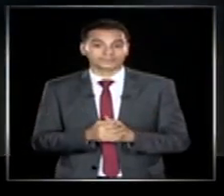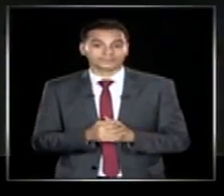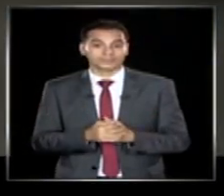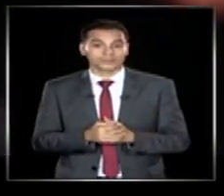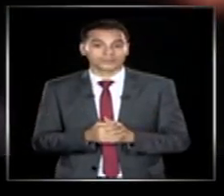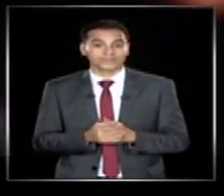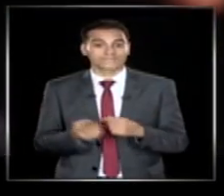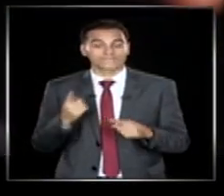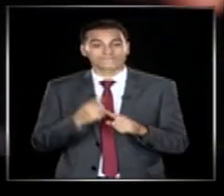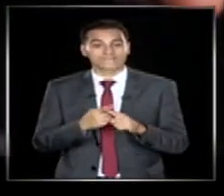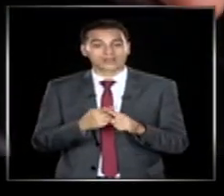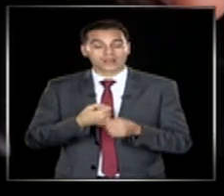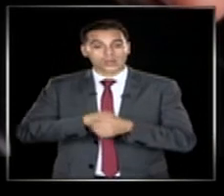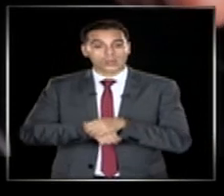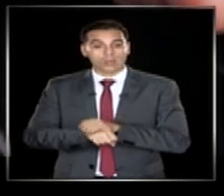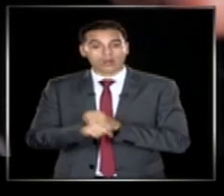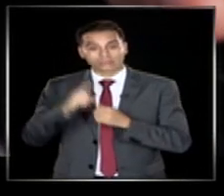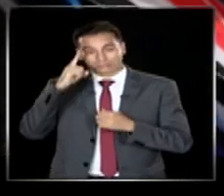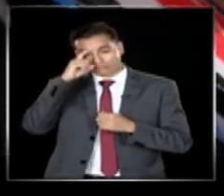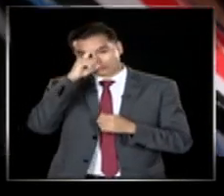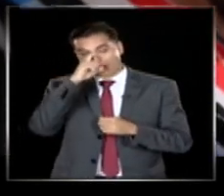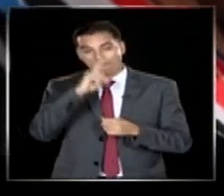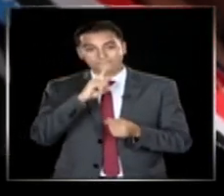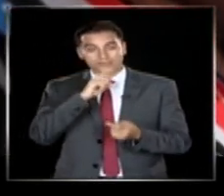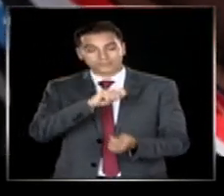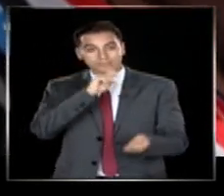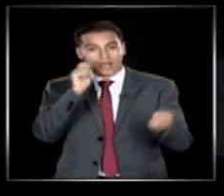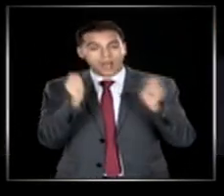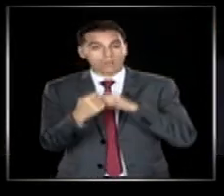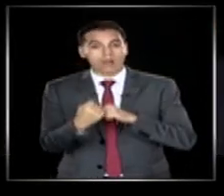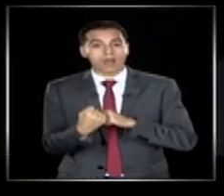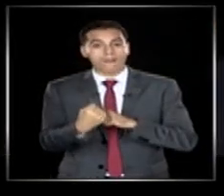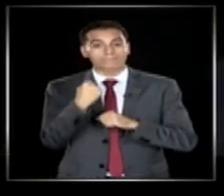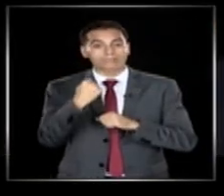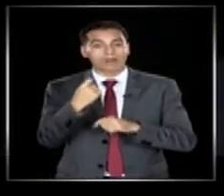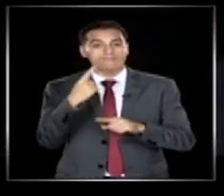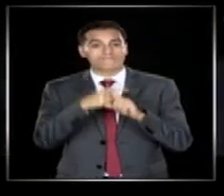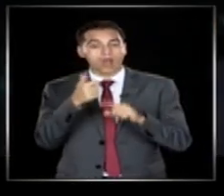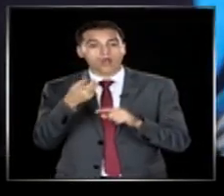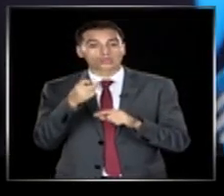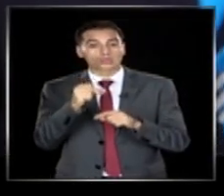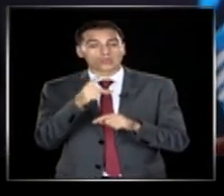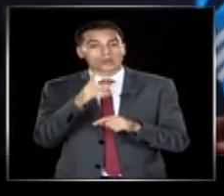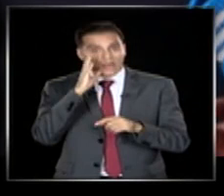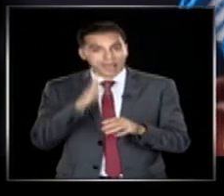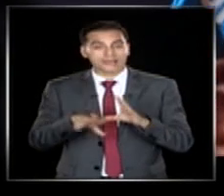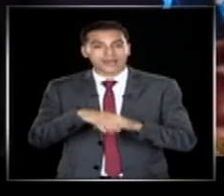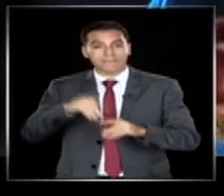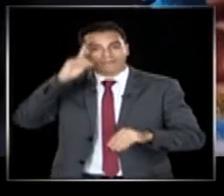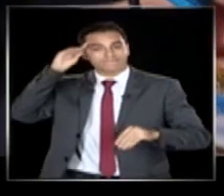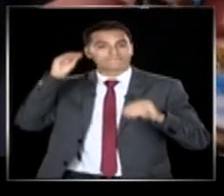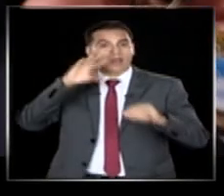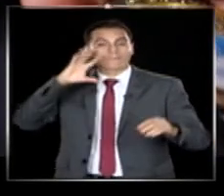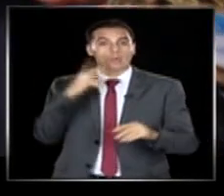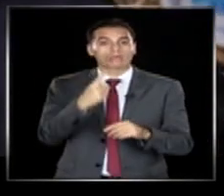من رحم المعاناة تولد الأبطال، وأنطون قدر يثبت للكل إنه بطل